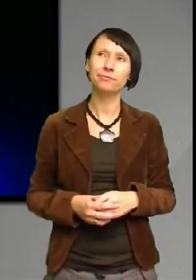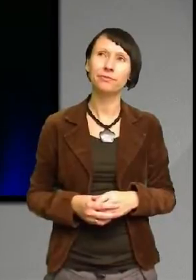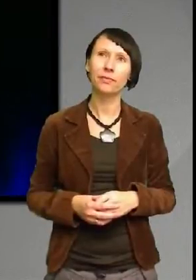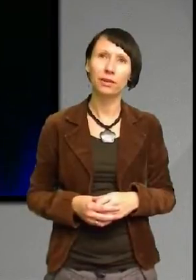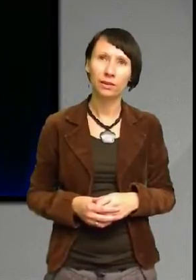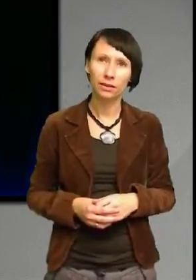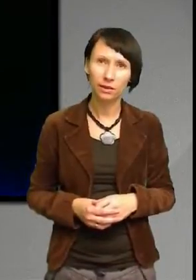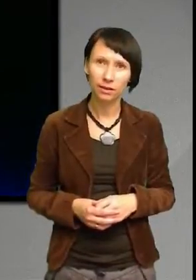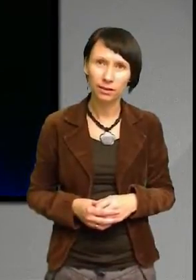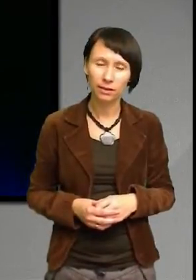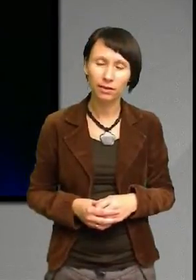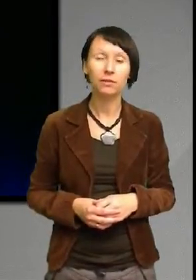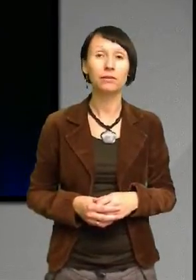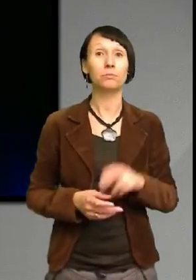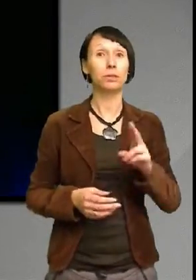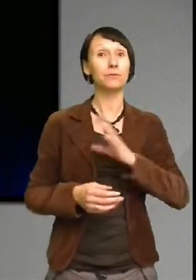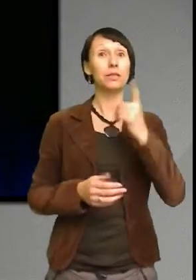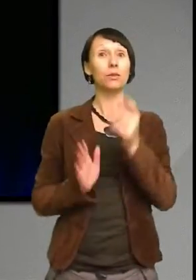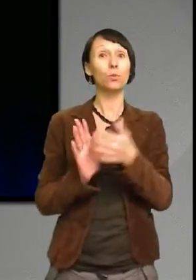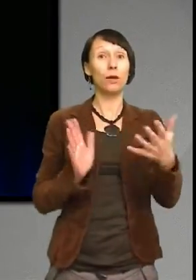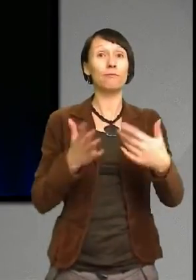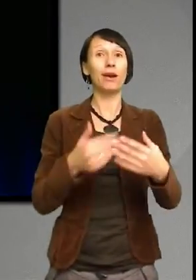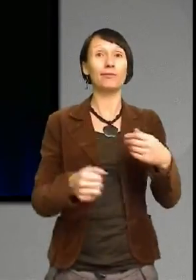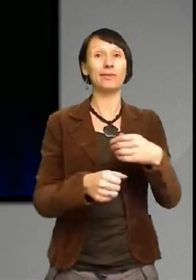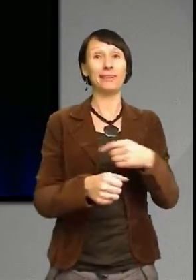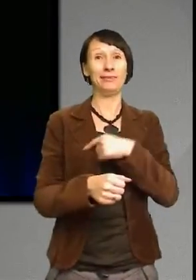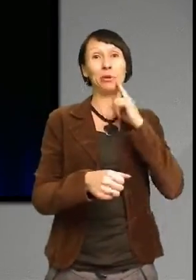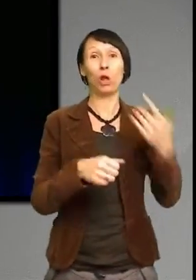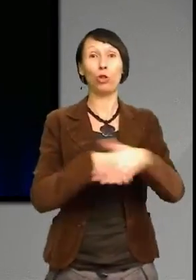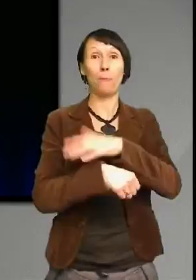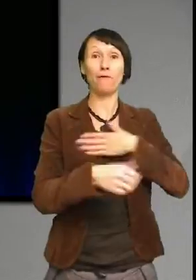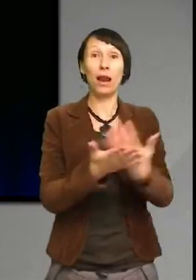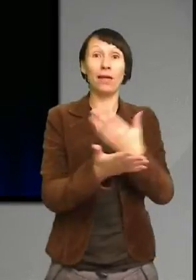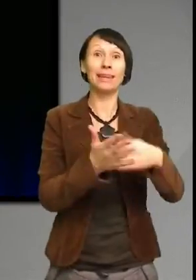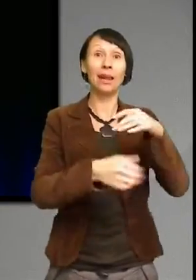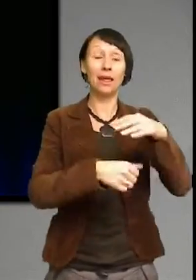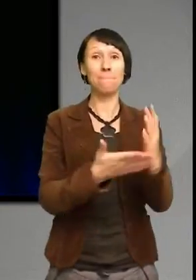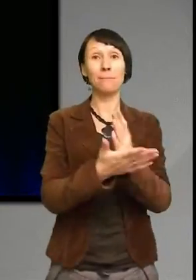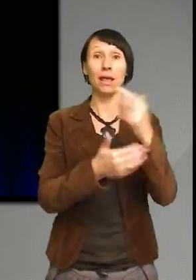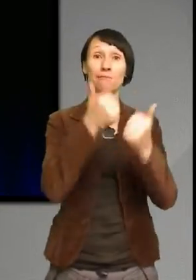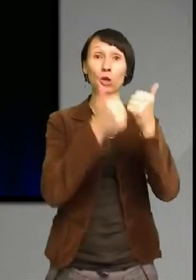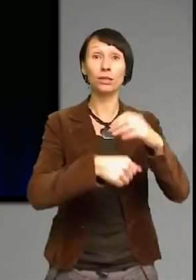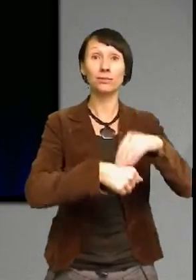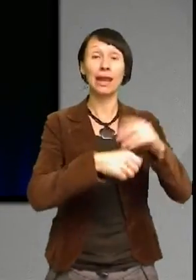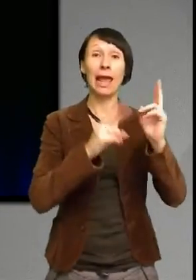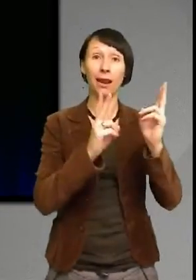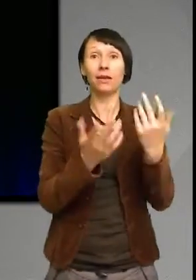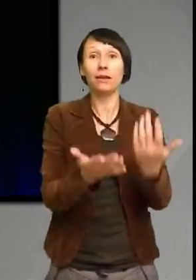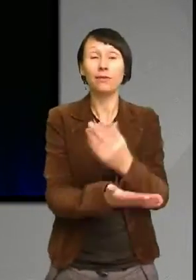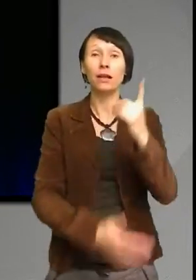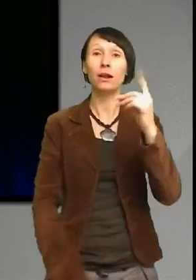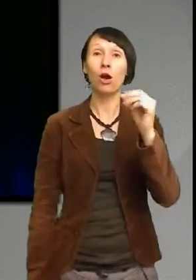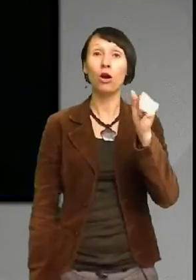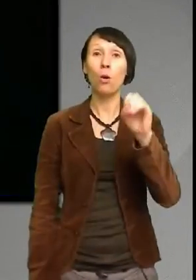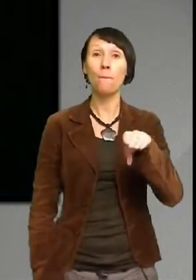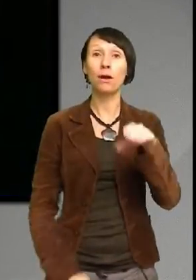Det finns en anledning till varför vi kallas för Mellanmjölk Sverige och landet lagom. I Sverige är vi extremt noga med hur andra ser